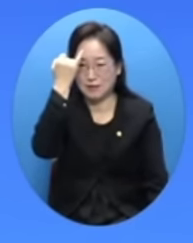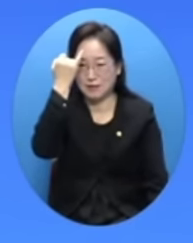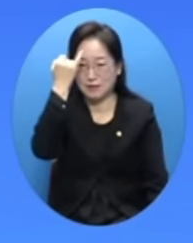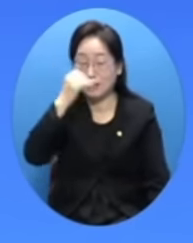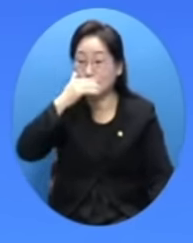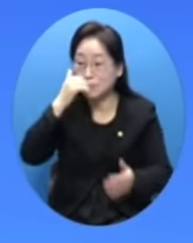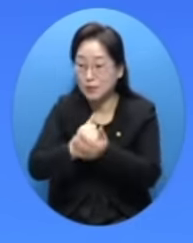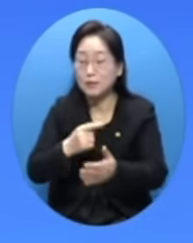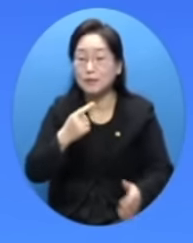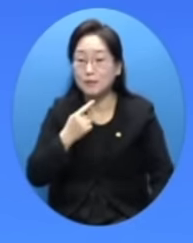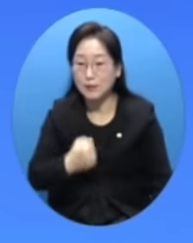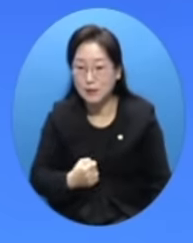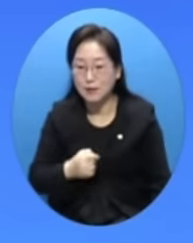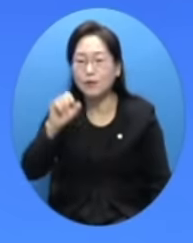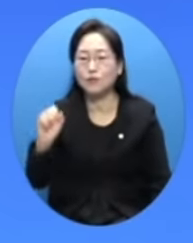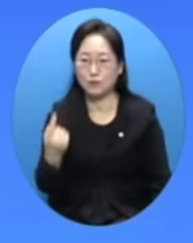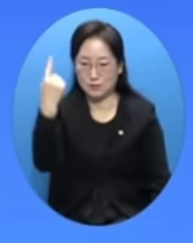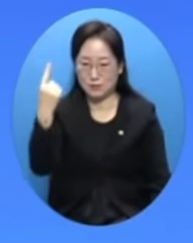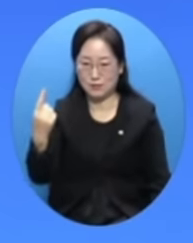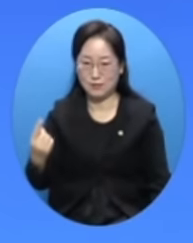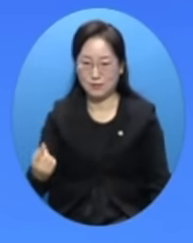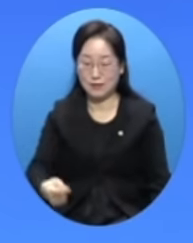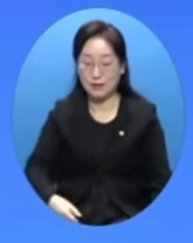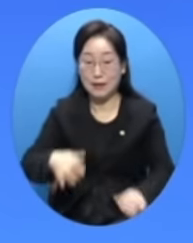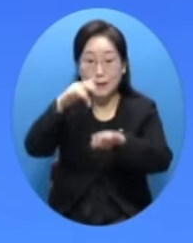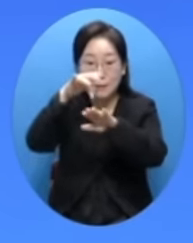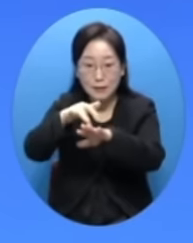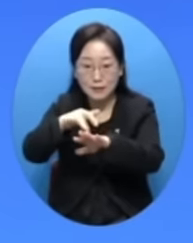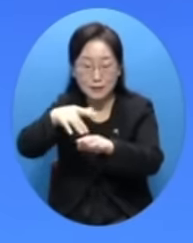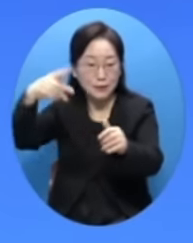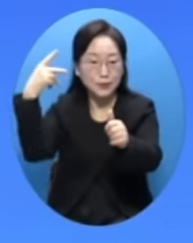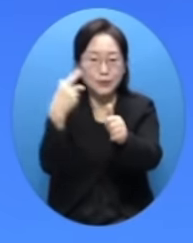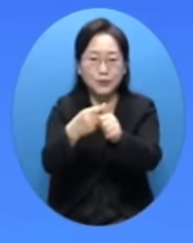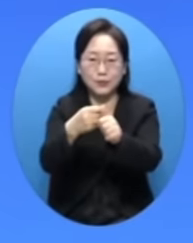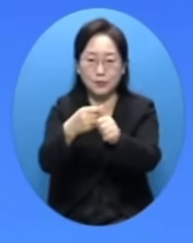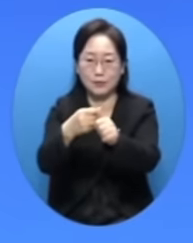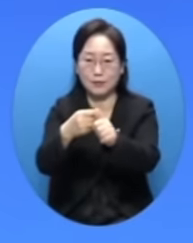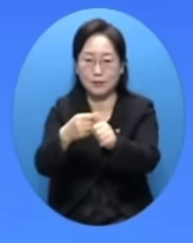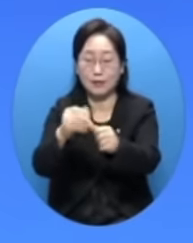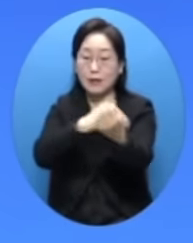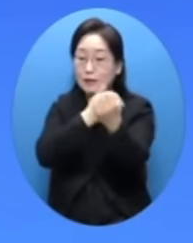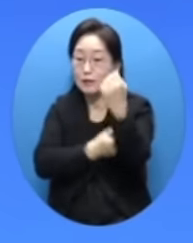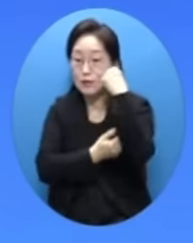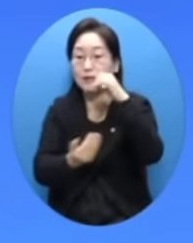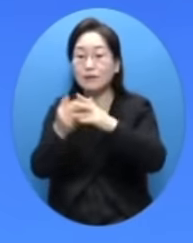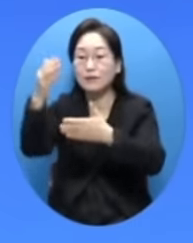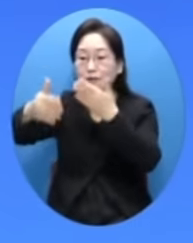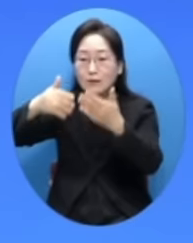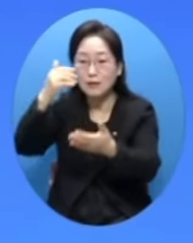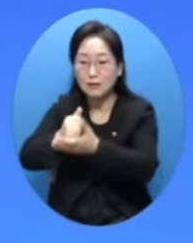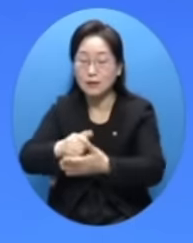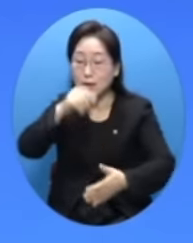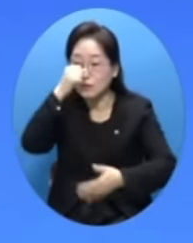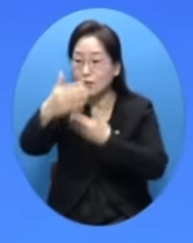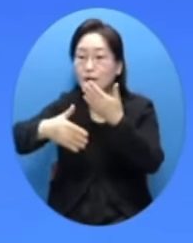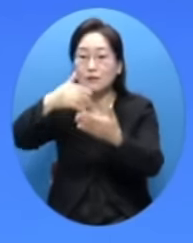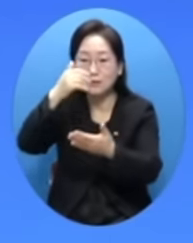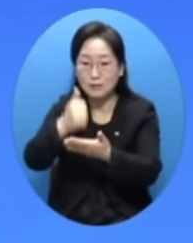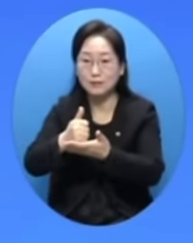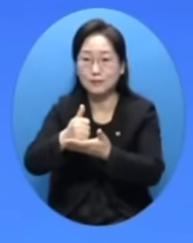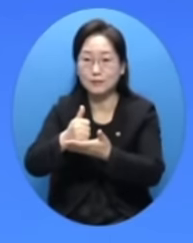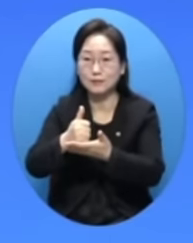죄를 짓게 된 그 원인입니다 마귀가 지어주었습니다 전능하신 하나님 선하신